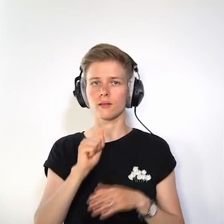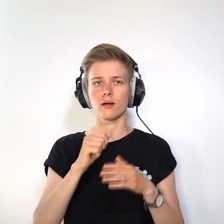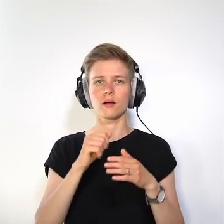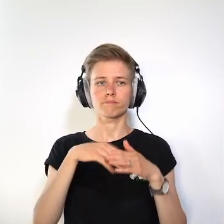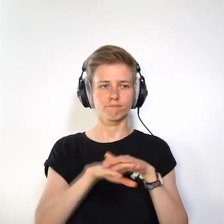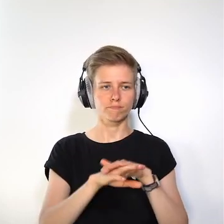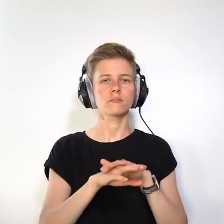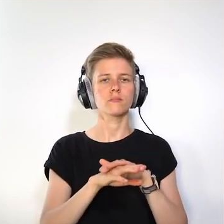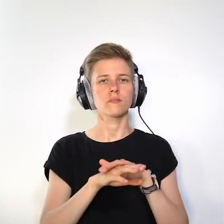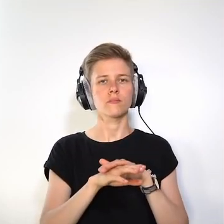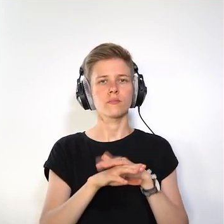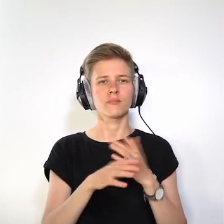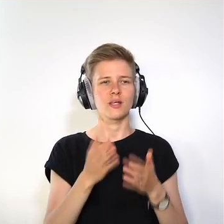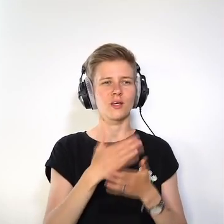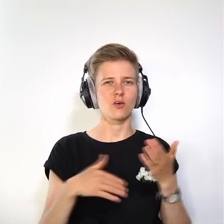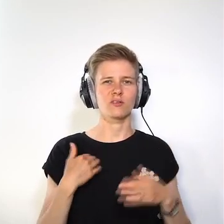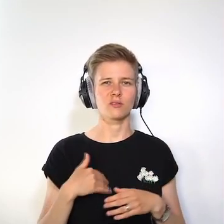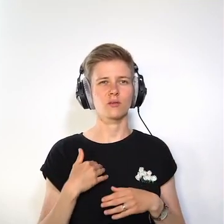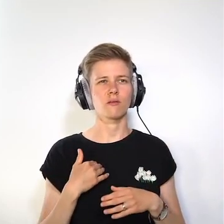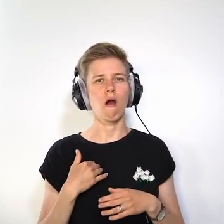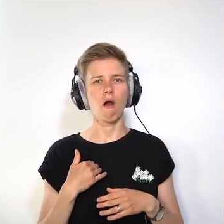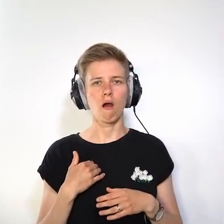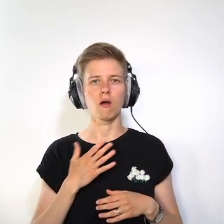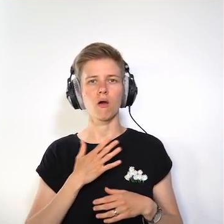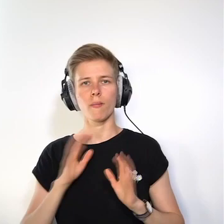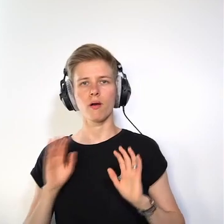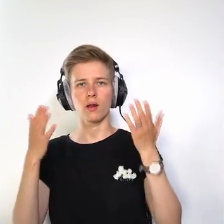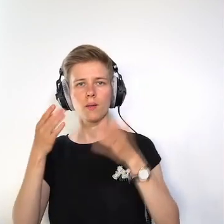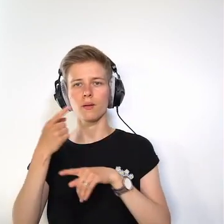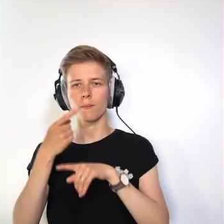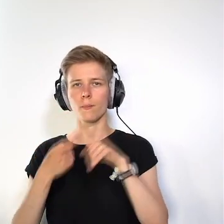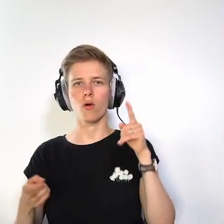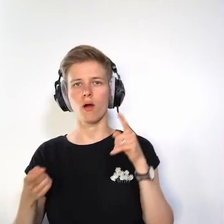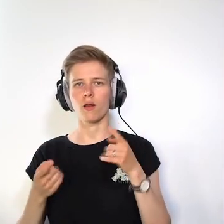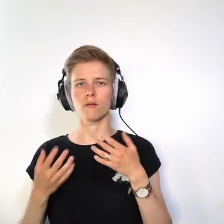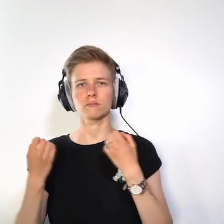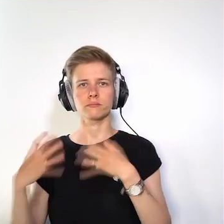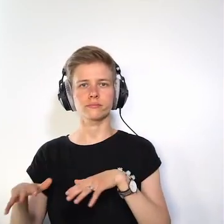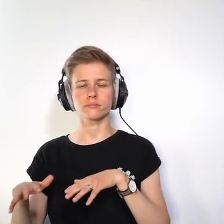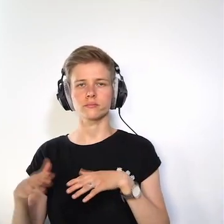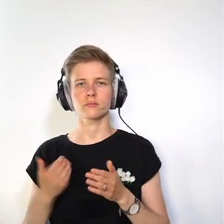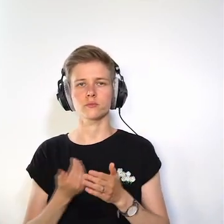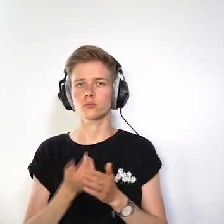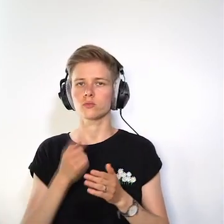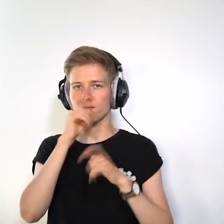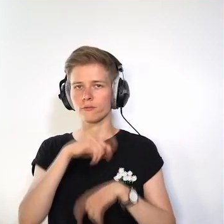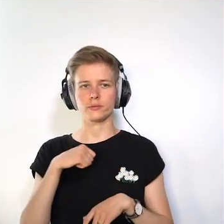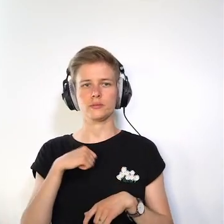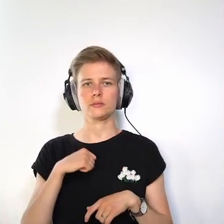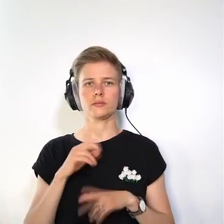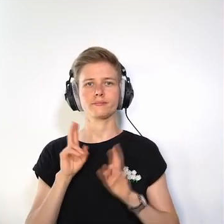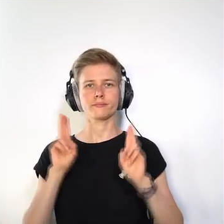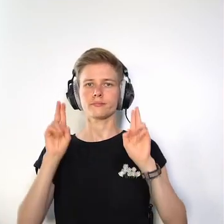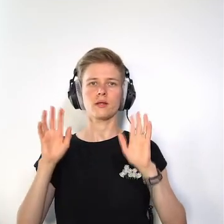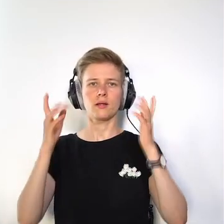että heidän elämästä puolet mennyt hukkaan, kun he ei uskaltanut elää omana itsenään. Ja he ovat tarvinneet sitten, voisiko sanoa tämmöistä erilaista